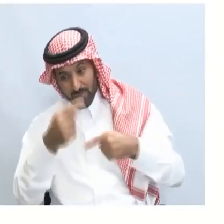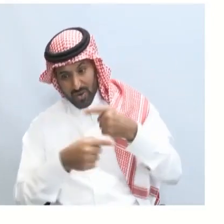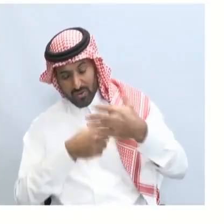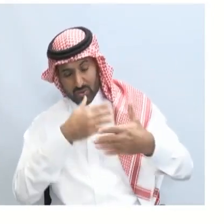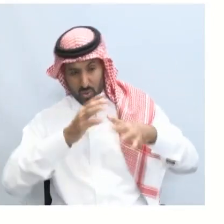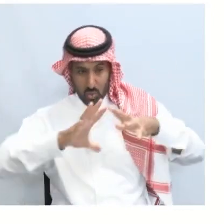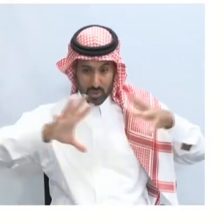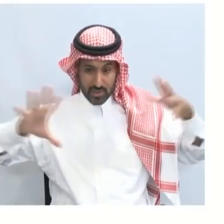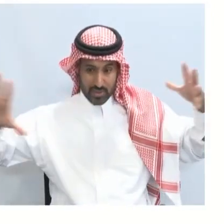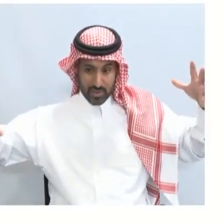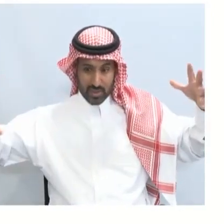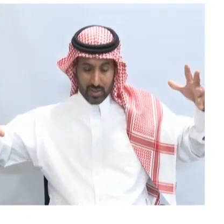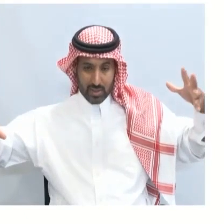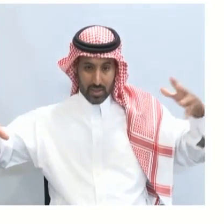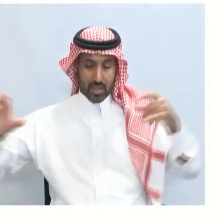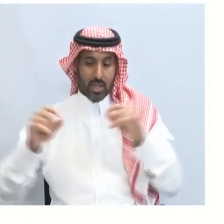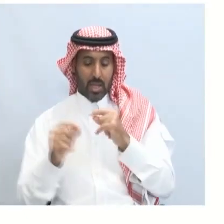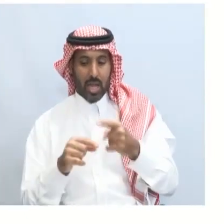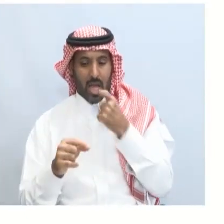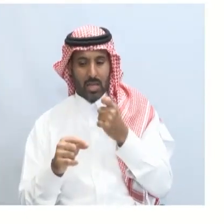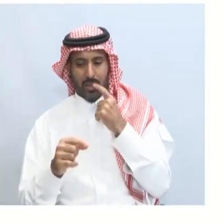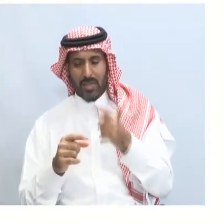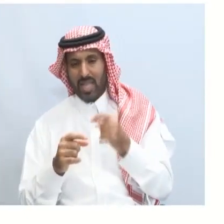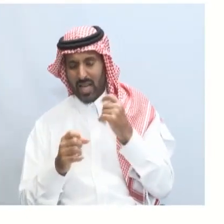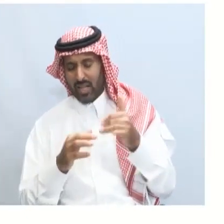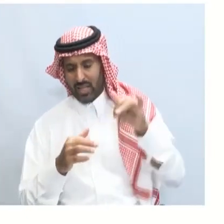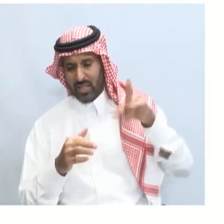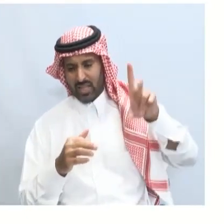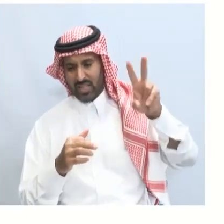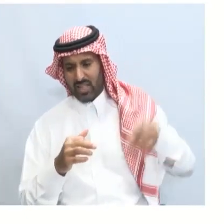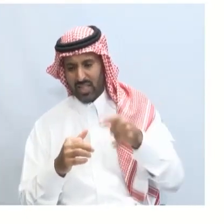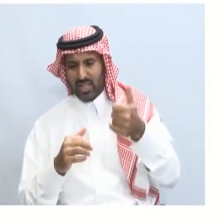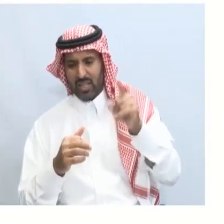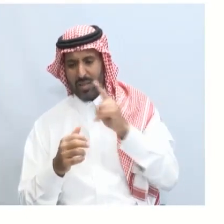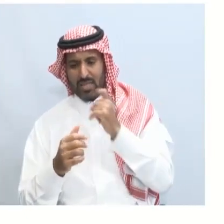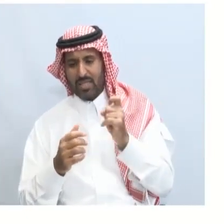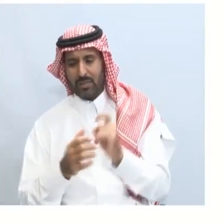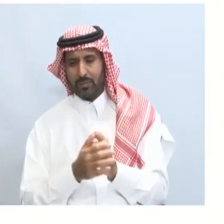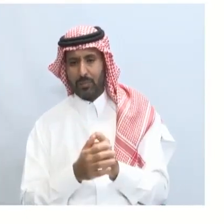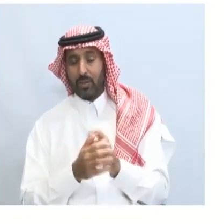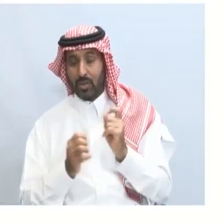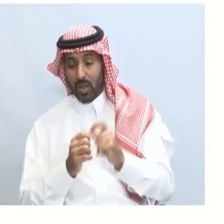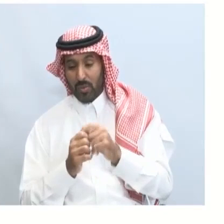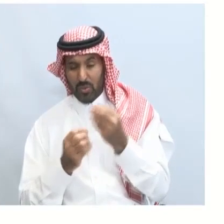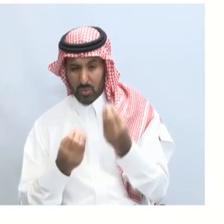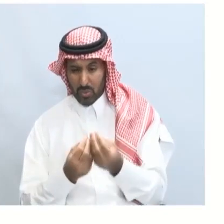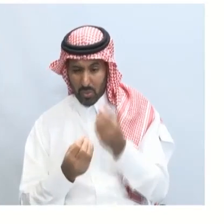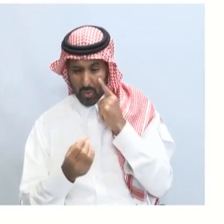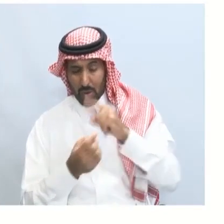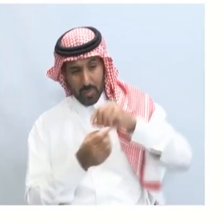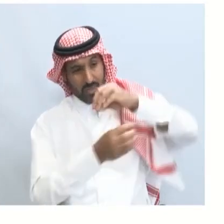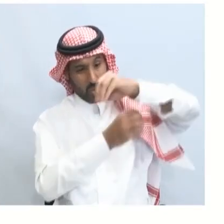التطور خلال عده مليارات من السنين التاليه وتكونت ببطء